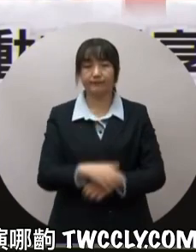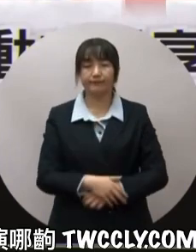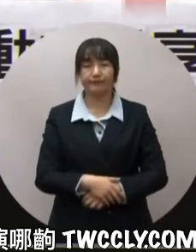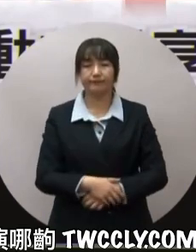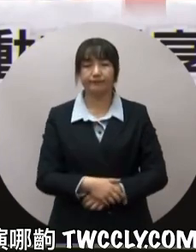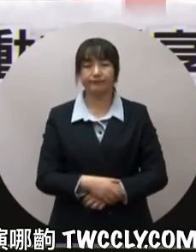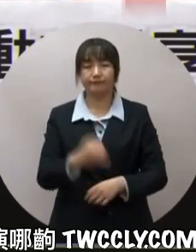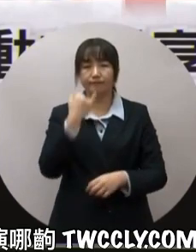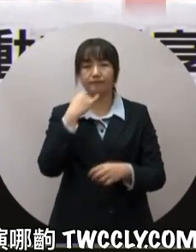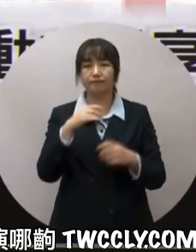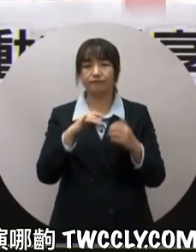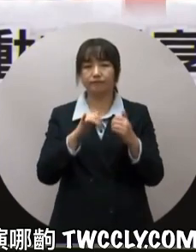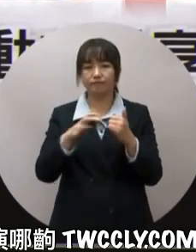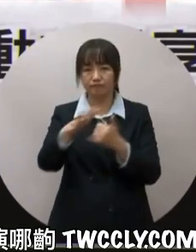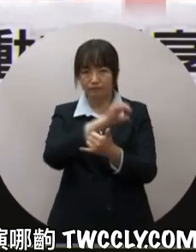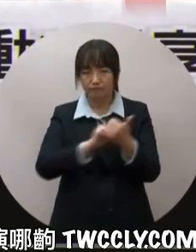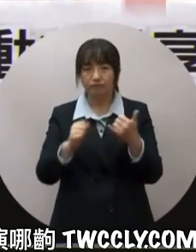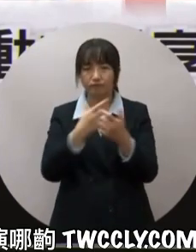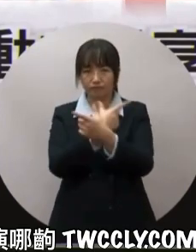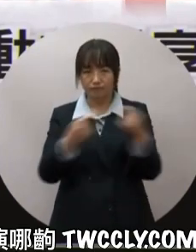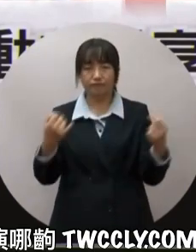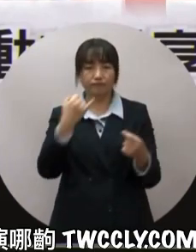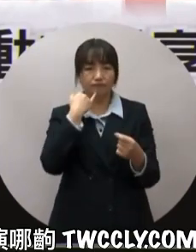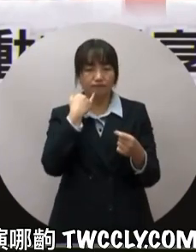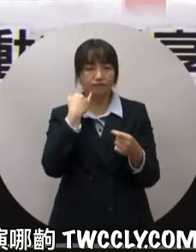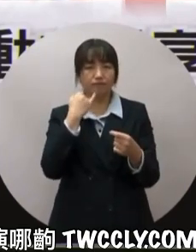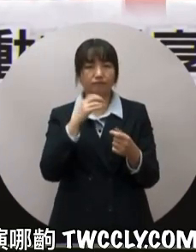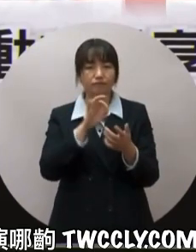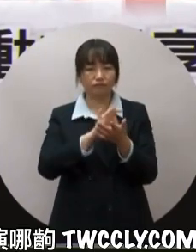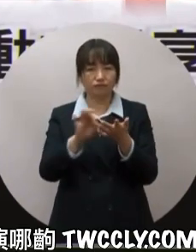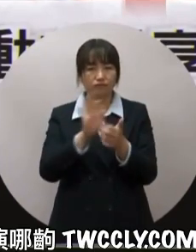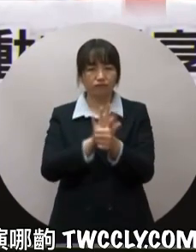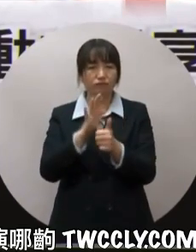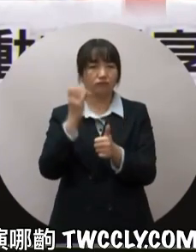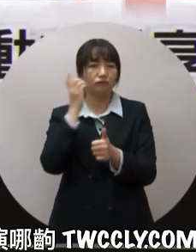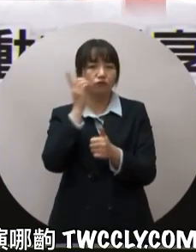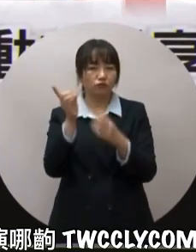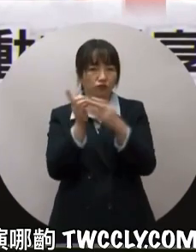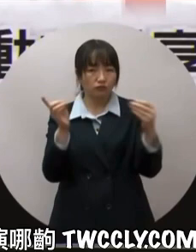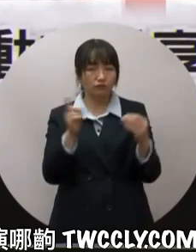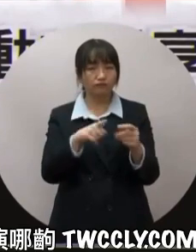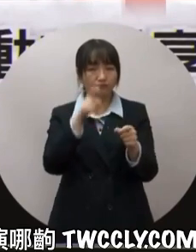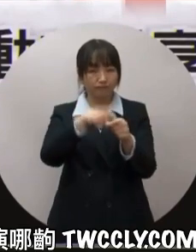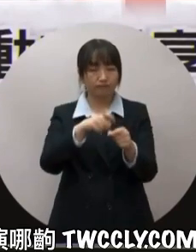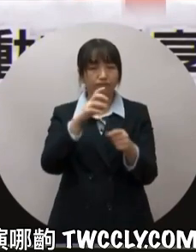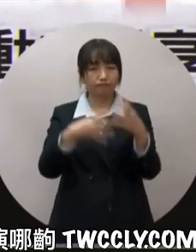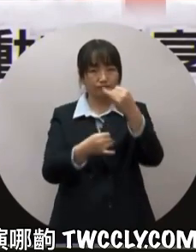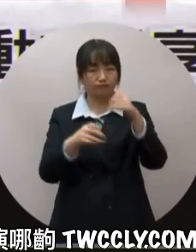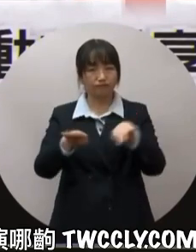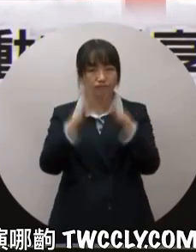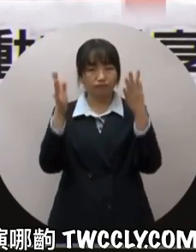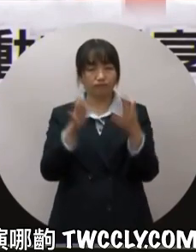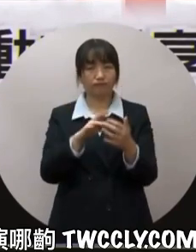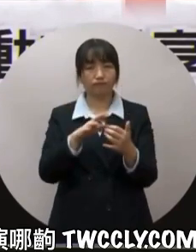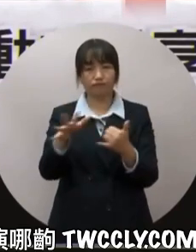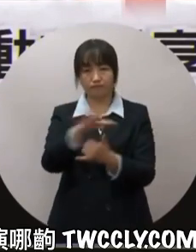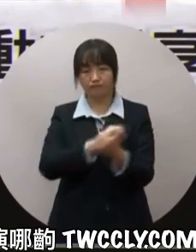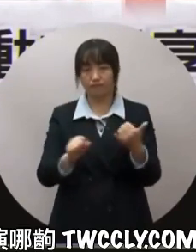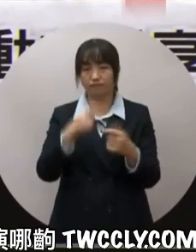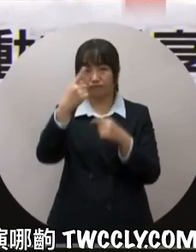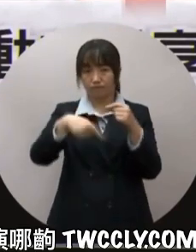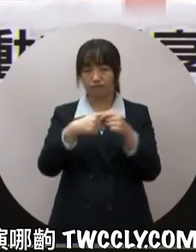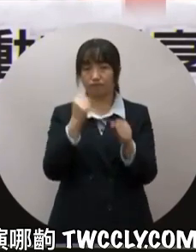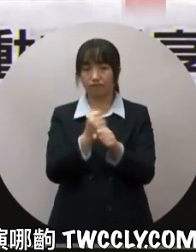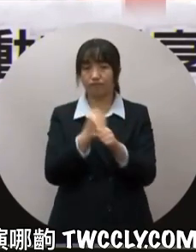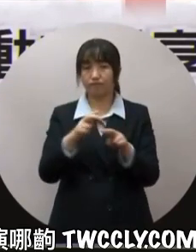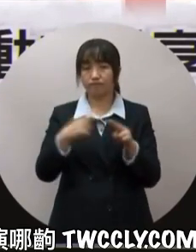我們希望全國的客運都能夠裝到都能實施電子支付我們有沒有預期目標什麼時候可以全部完成一年內能